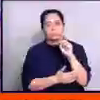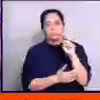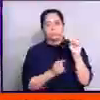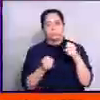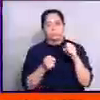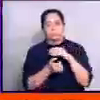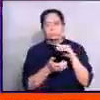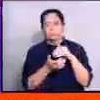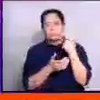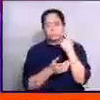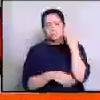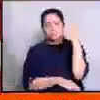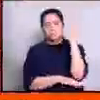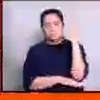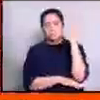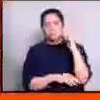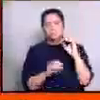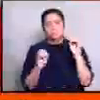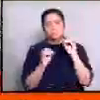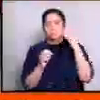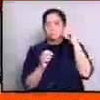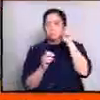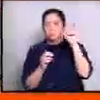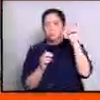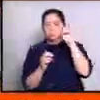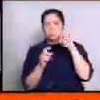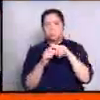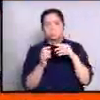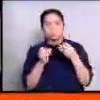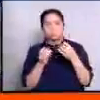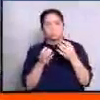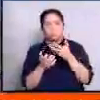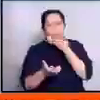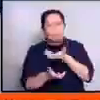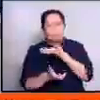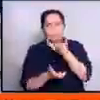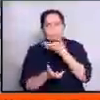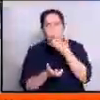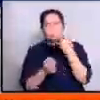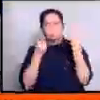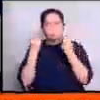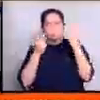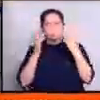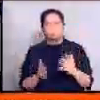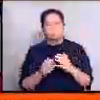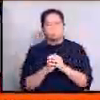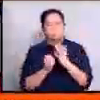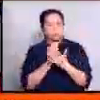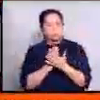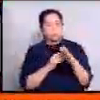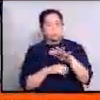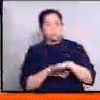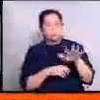pasado alas 12 kaninang tanghali. Wala siyang kamalay-malay na sunod-sunod nang nagsusuka ang kanyang mga bisita. Ang ilan sa